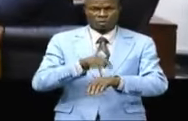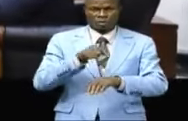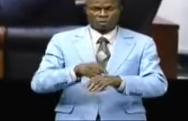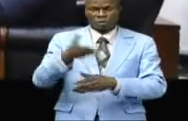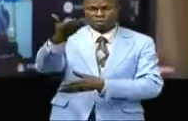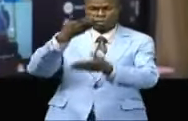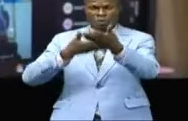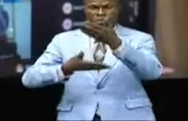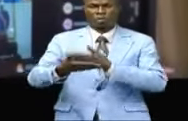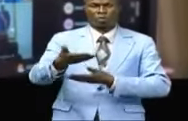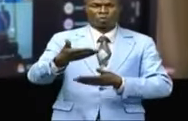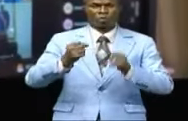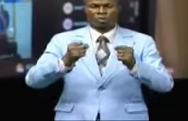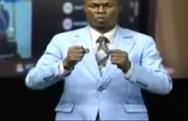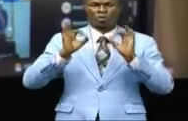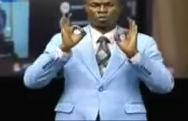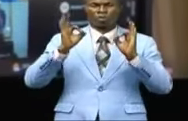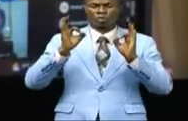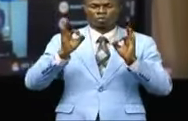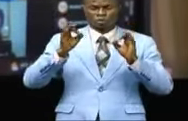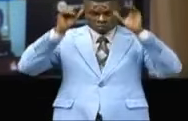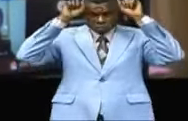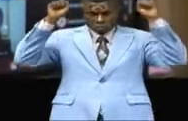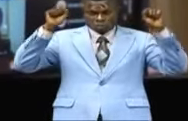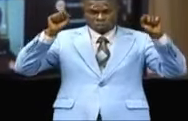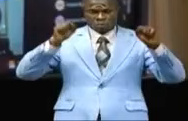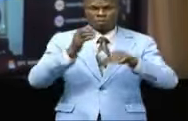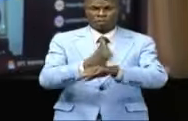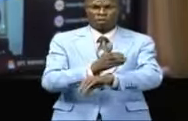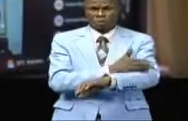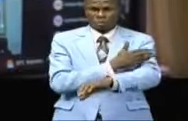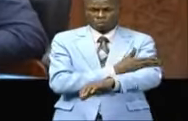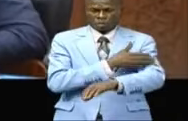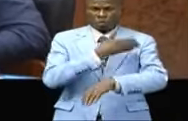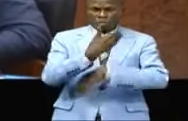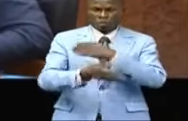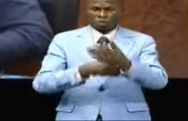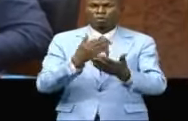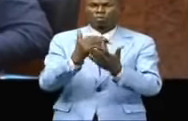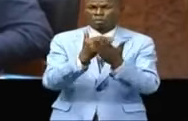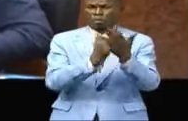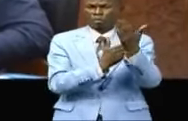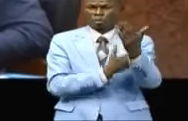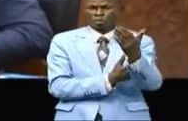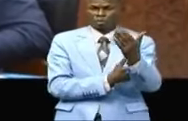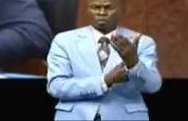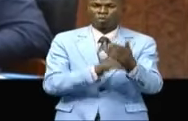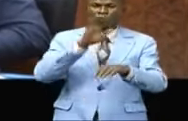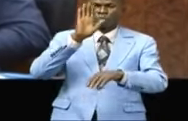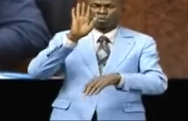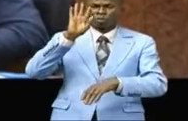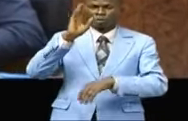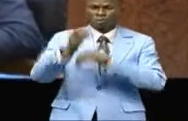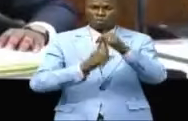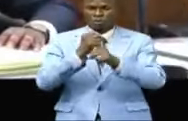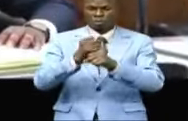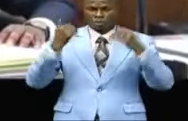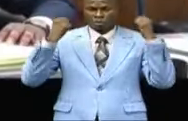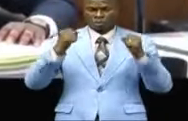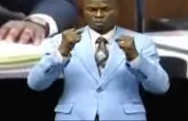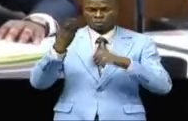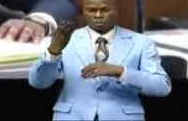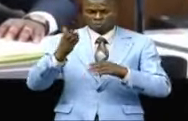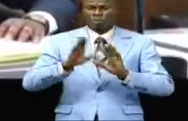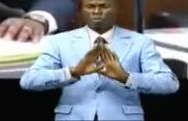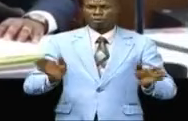passage du bâton de commandement à son homologue gabonais, les avancées qui ont été enregistrées durant son mandat prouvent à suffisance que